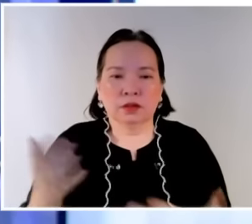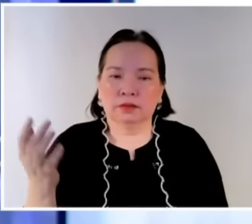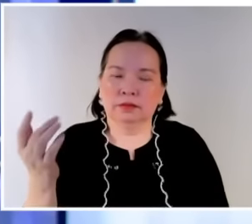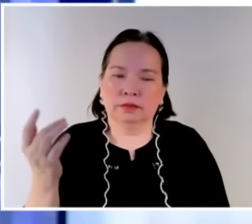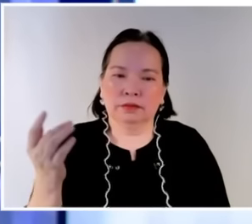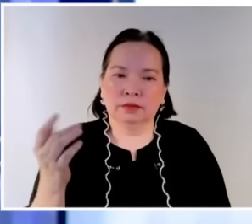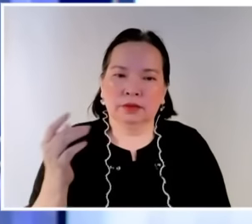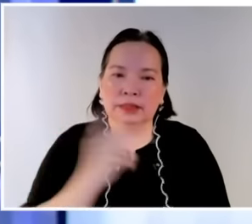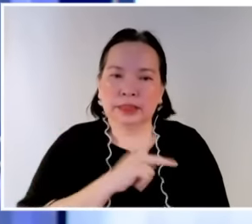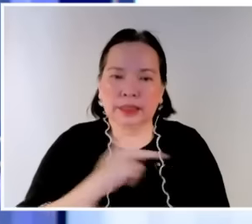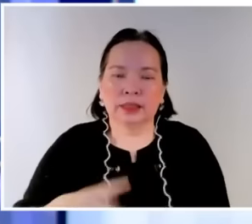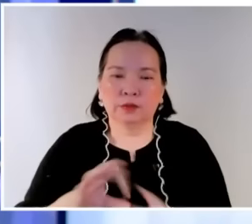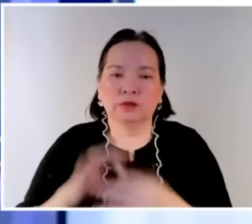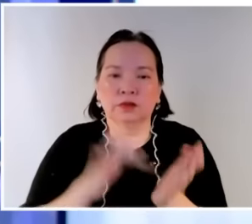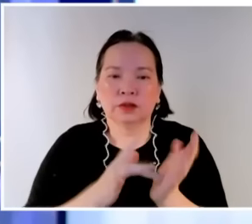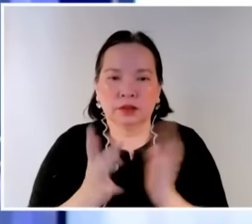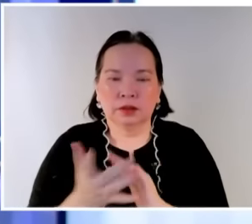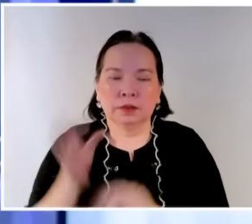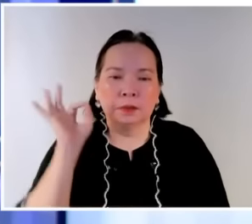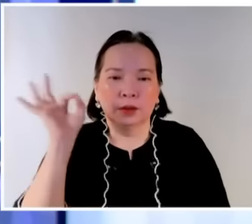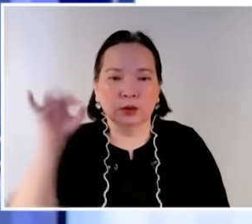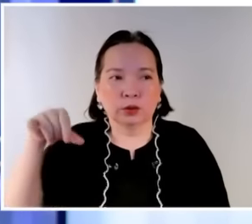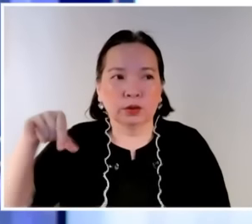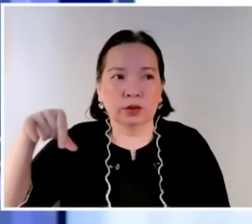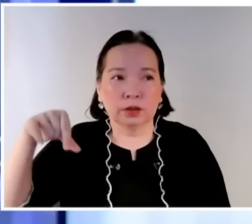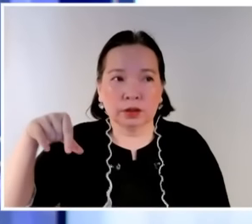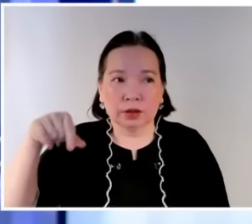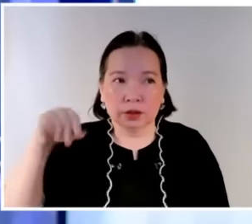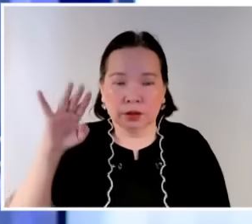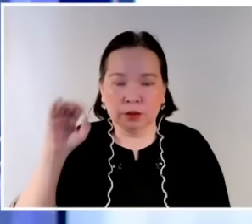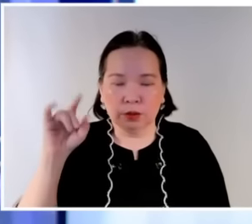Apollo Kibuloy at ilan pang individual.